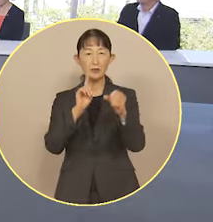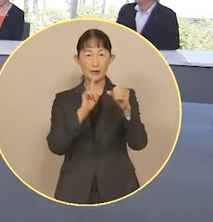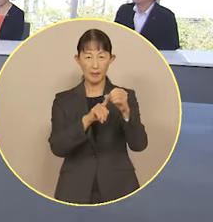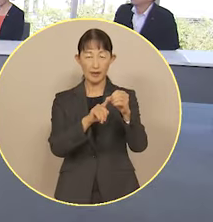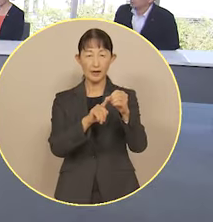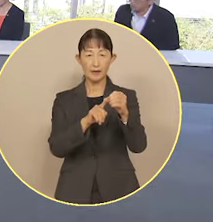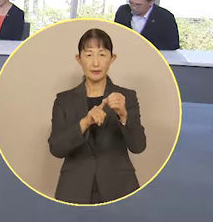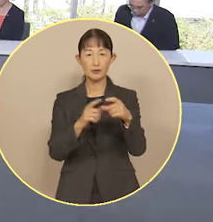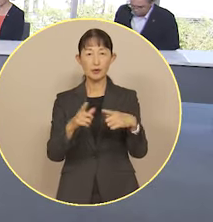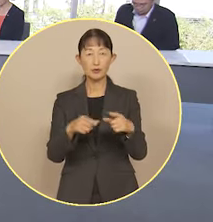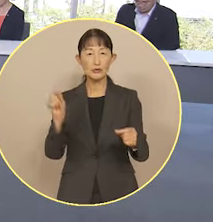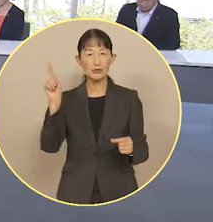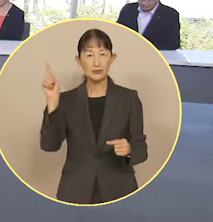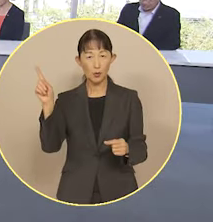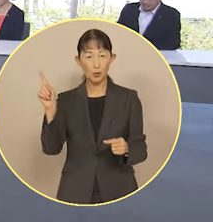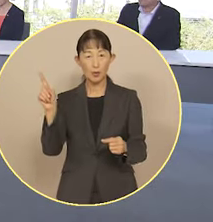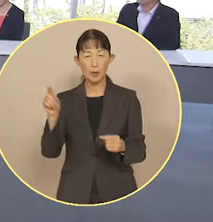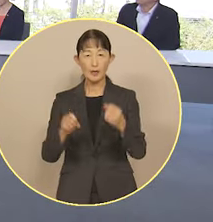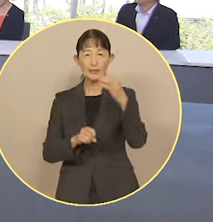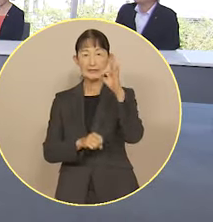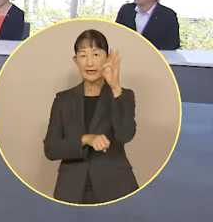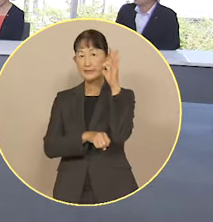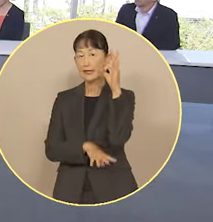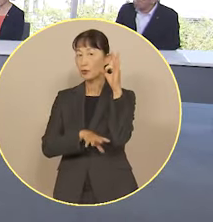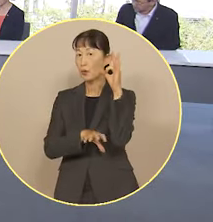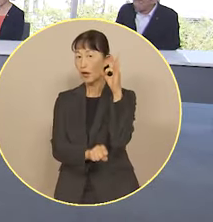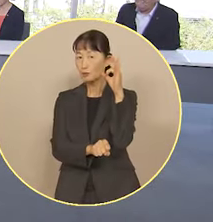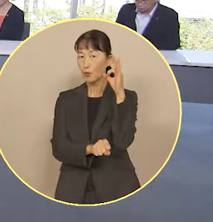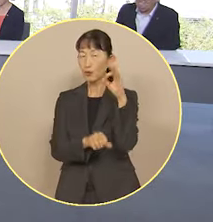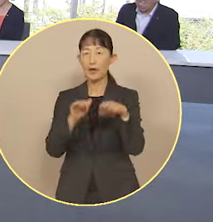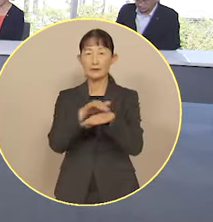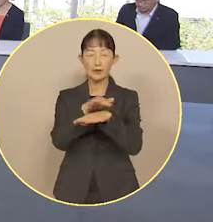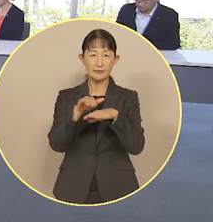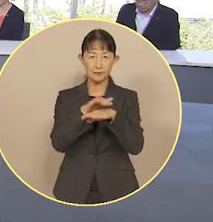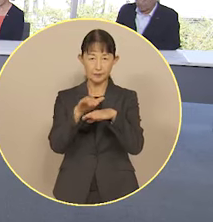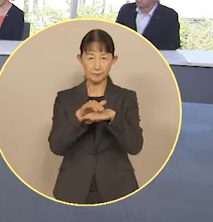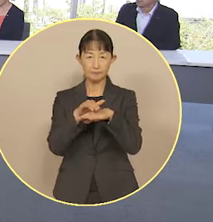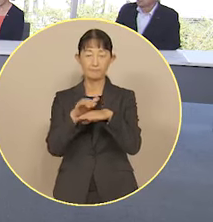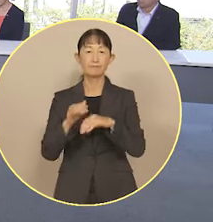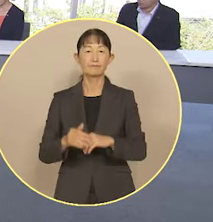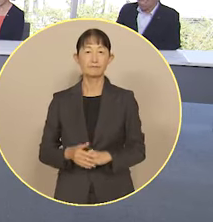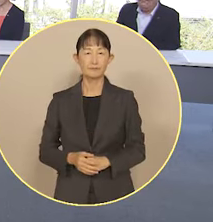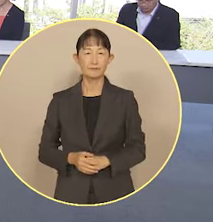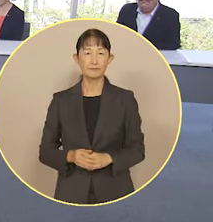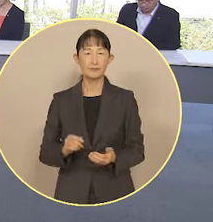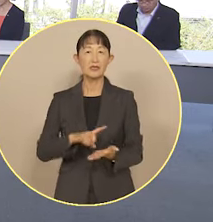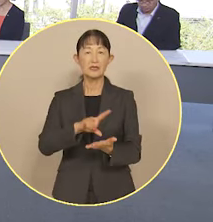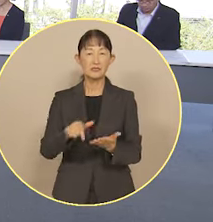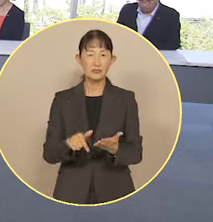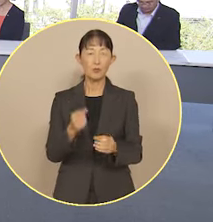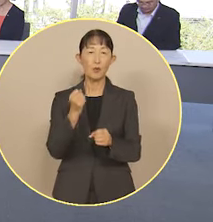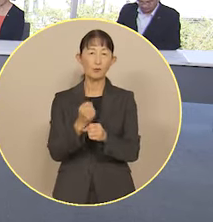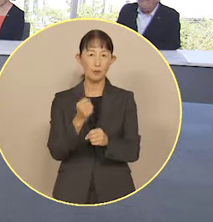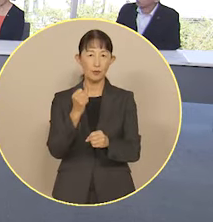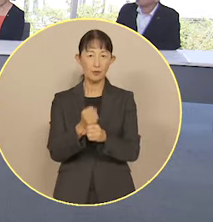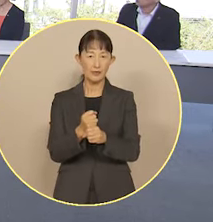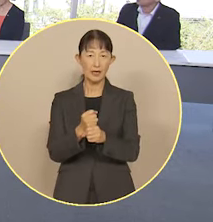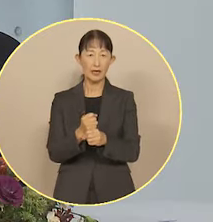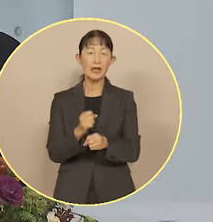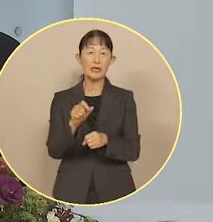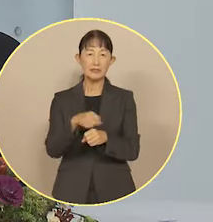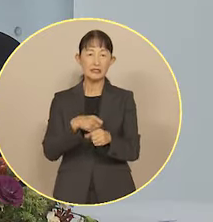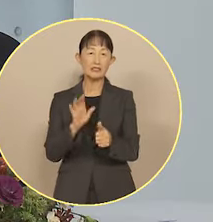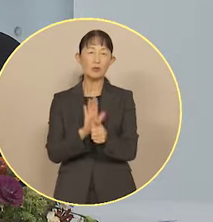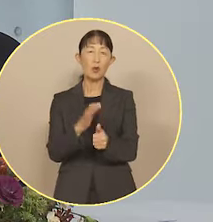は国によるえ財源の確保も大変重要でございますので地方創生臨時交付金等